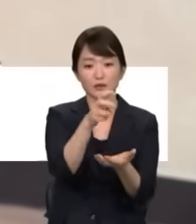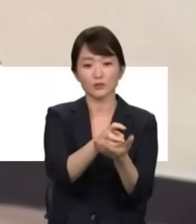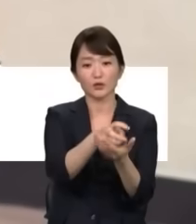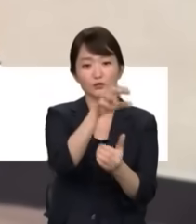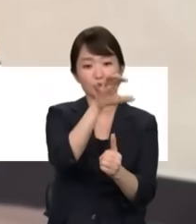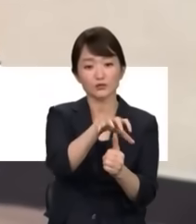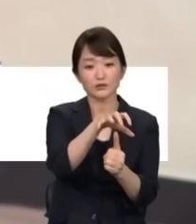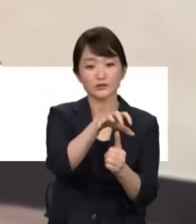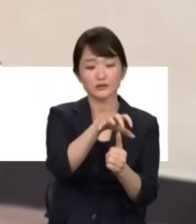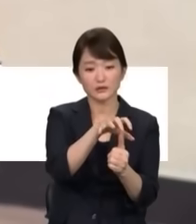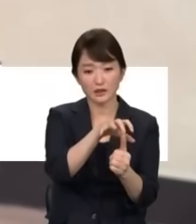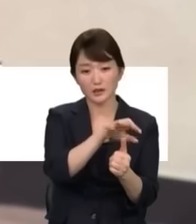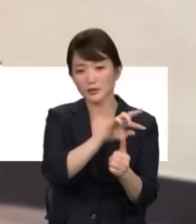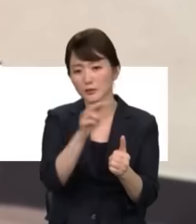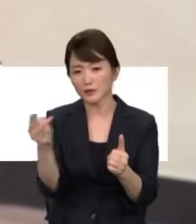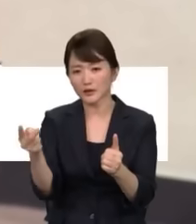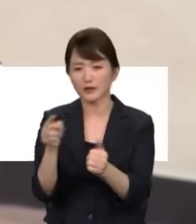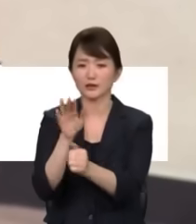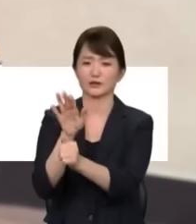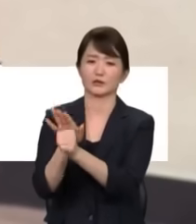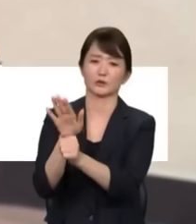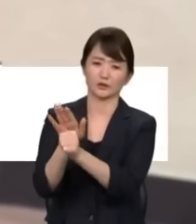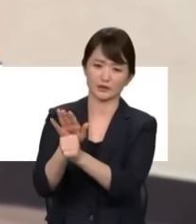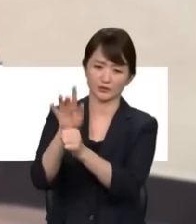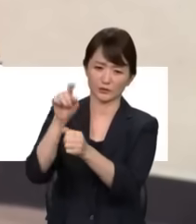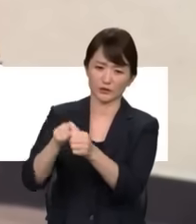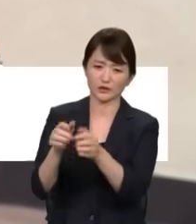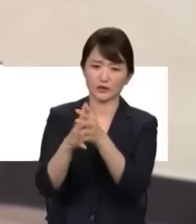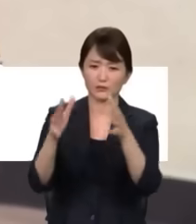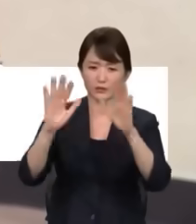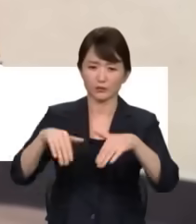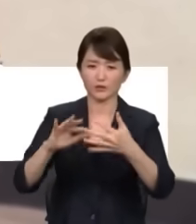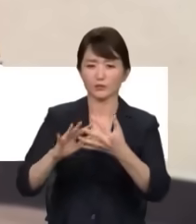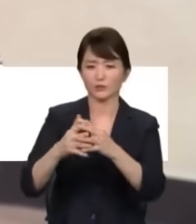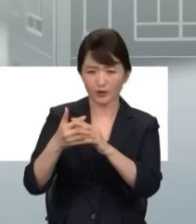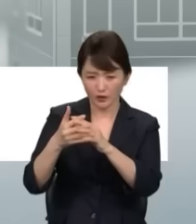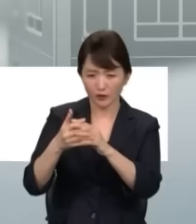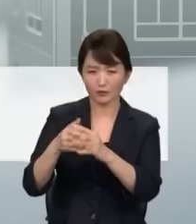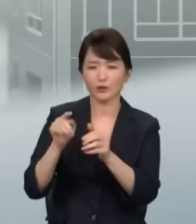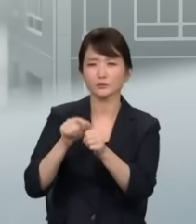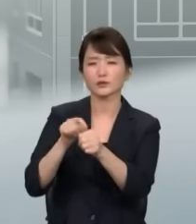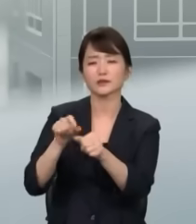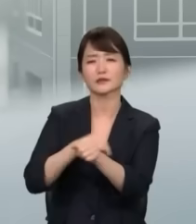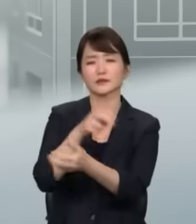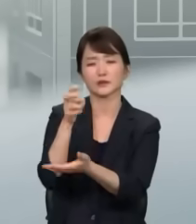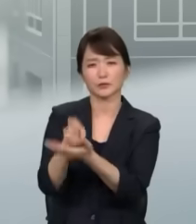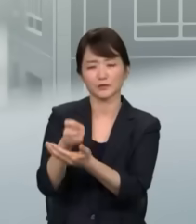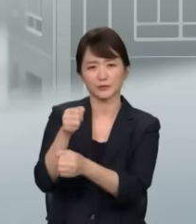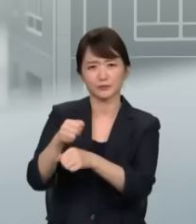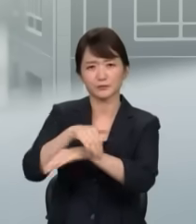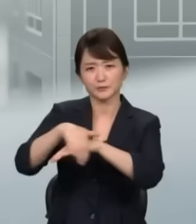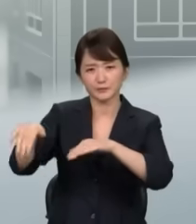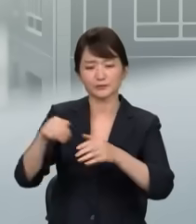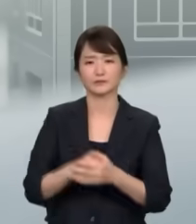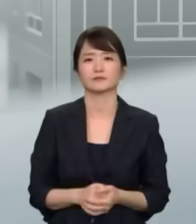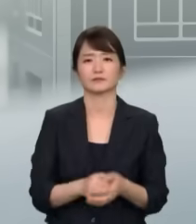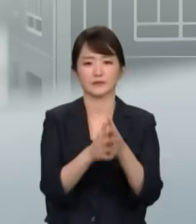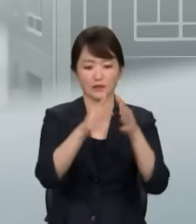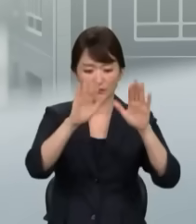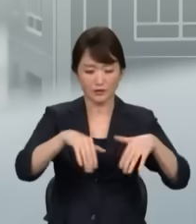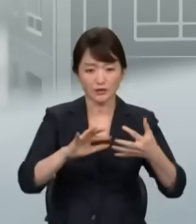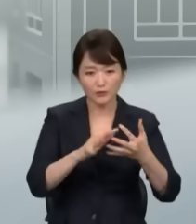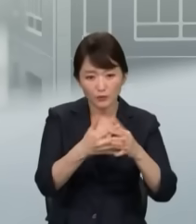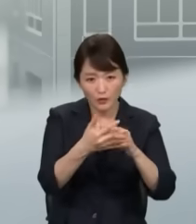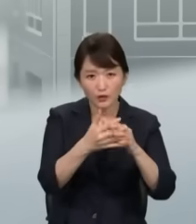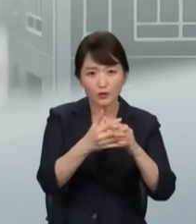전환하기 위해 재건축, 재개발 촉진을 위한 특례법을 제정하겠습니다. 재건축을 위한 조합 설립 동의